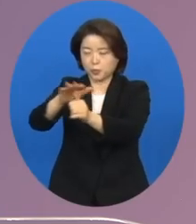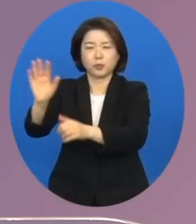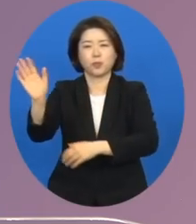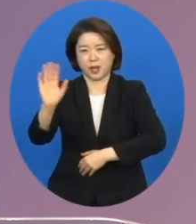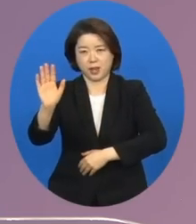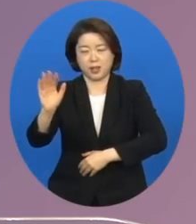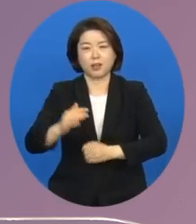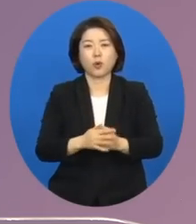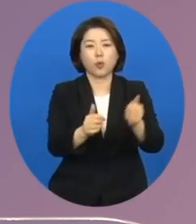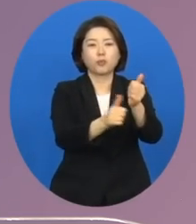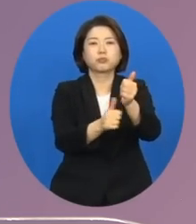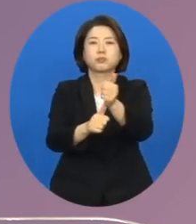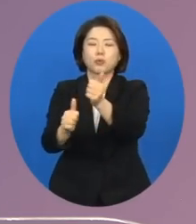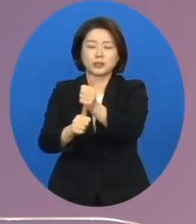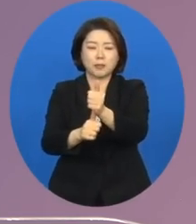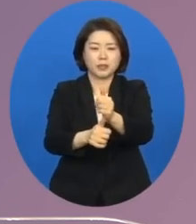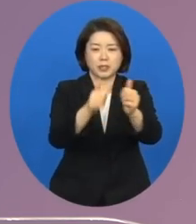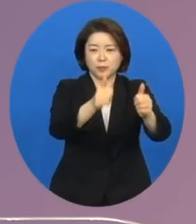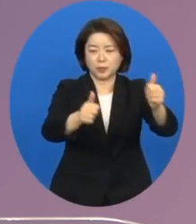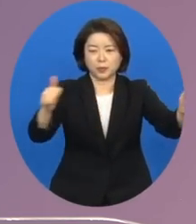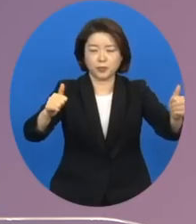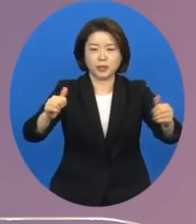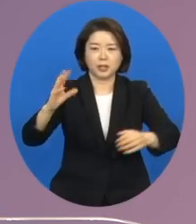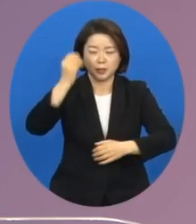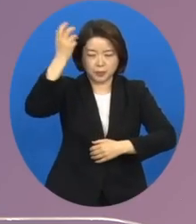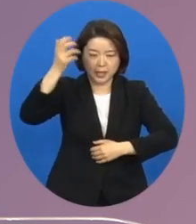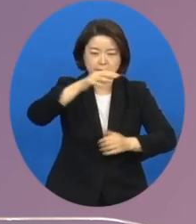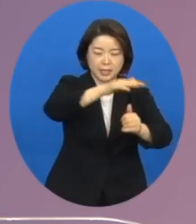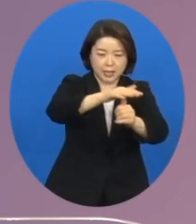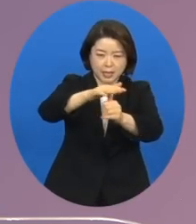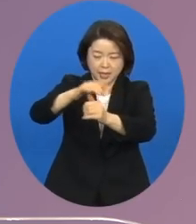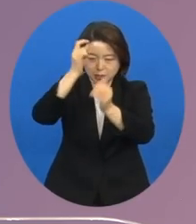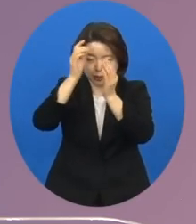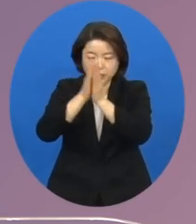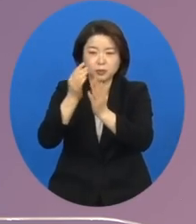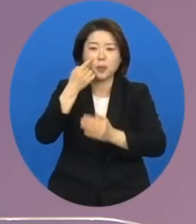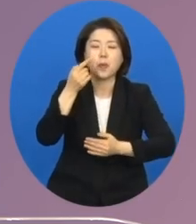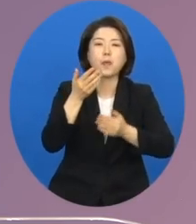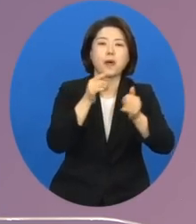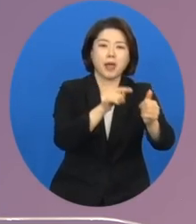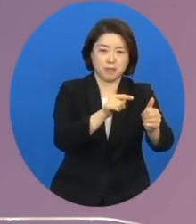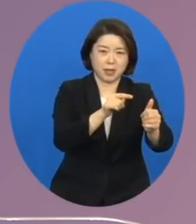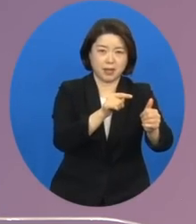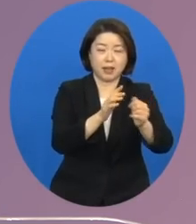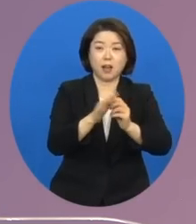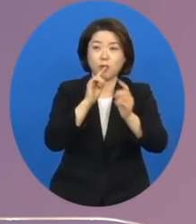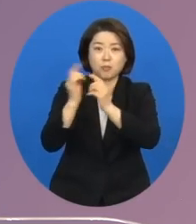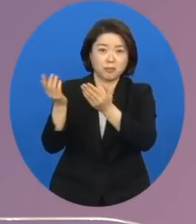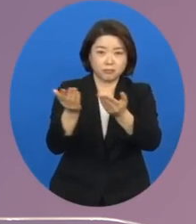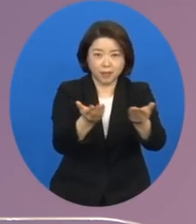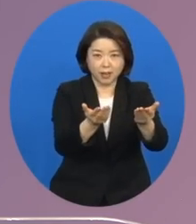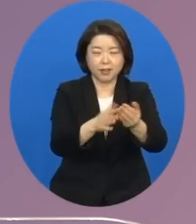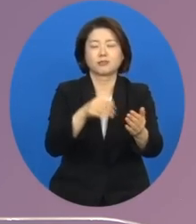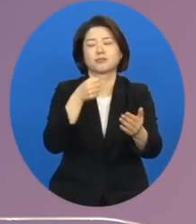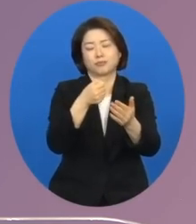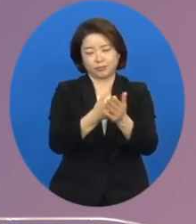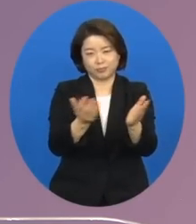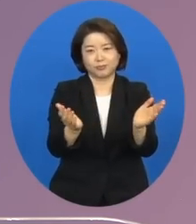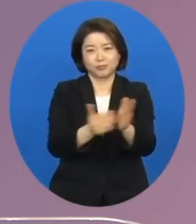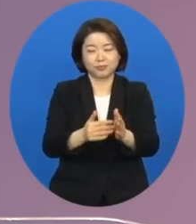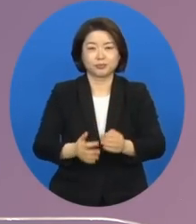부목사님들이 오늘 성령 사역을 좀 안수기도를 하면 좋겠습니다 그렇게 말씀해 주시고 결정했어요